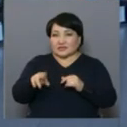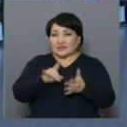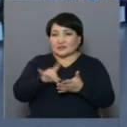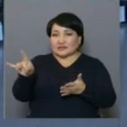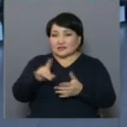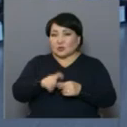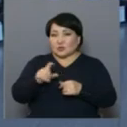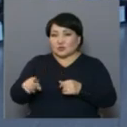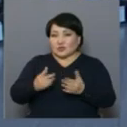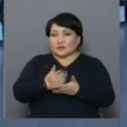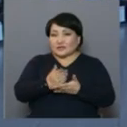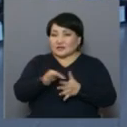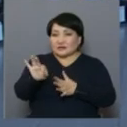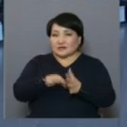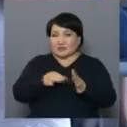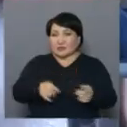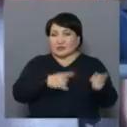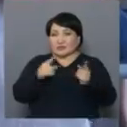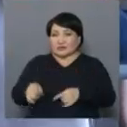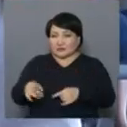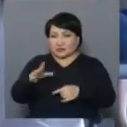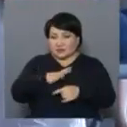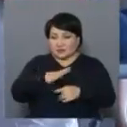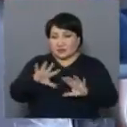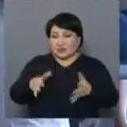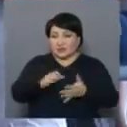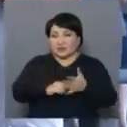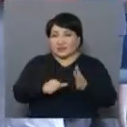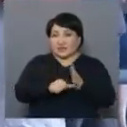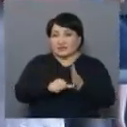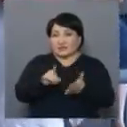қызметкерлер дереу эвакуацияланды. Оқиға салдарынан 6 рейс уақытынан кеш ұшты.